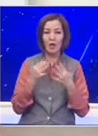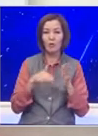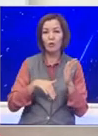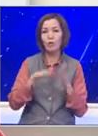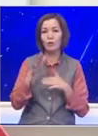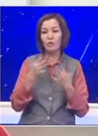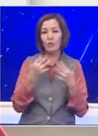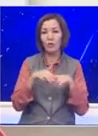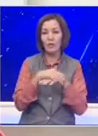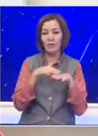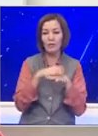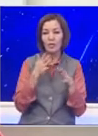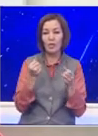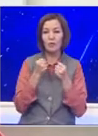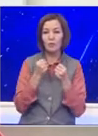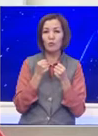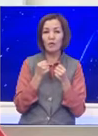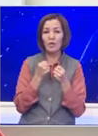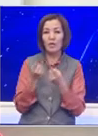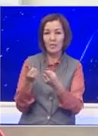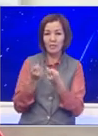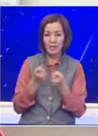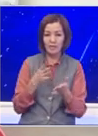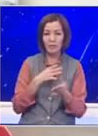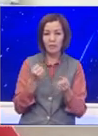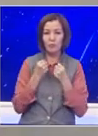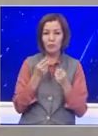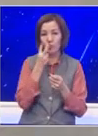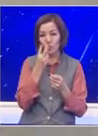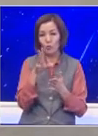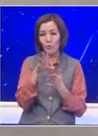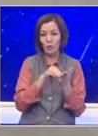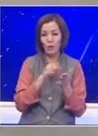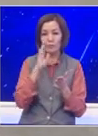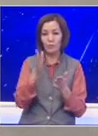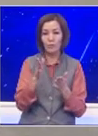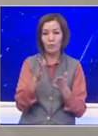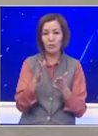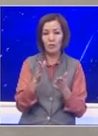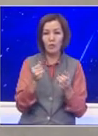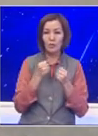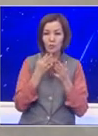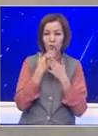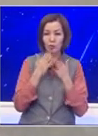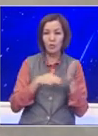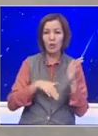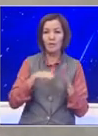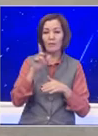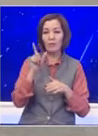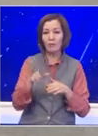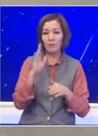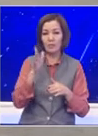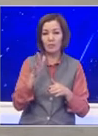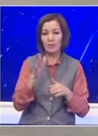ауылдын балдары да спортка жакын балдар да бар. Сол кишилерди көрүп болочокта сондай спорт сүйөтүн азаматтар осы ауылдан